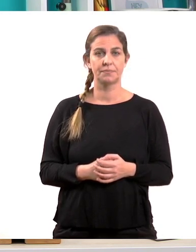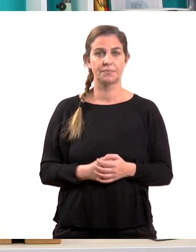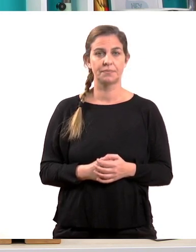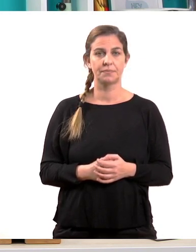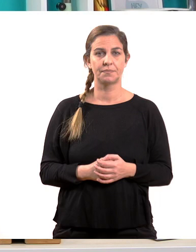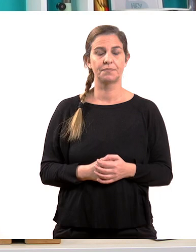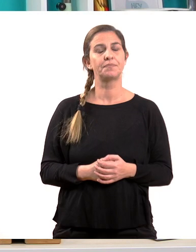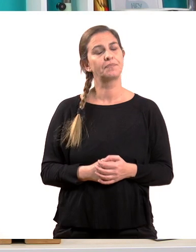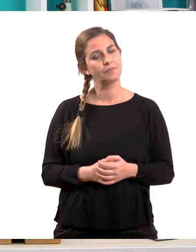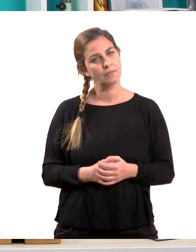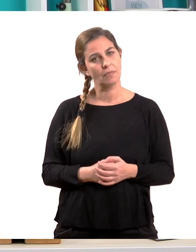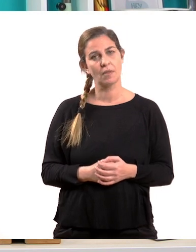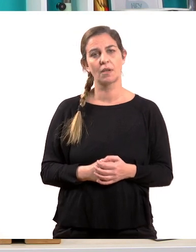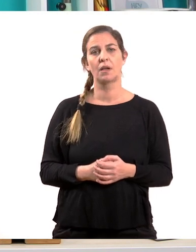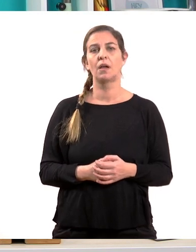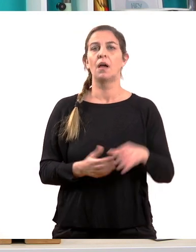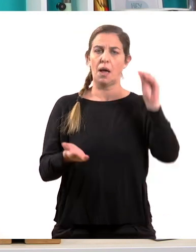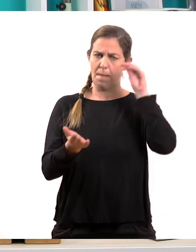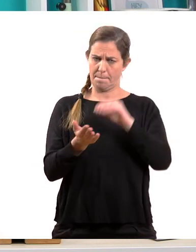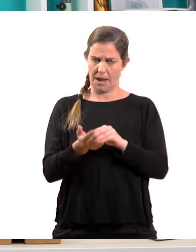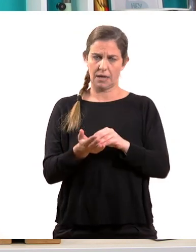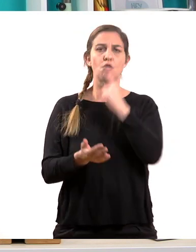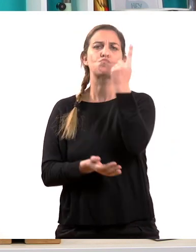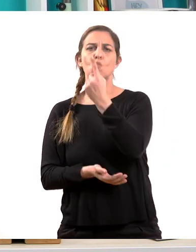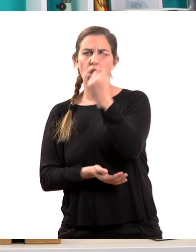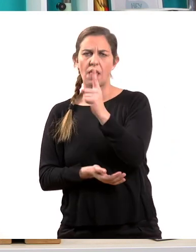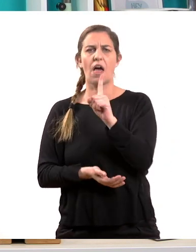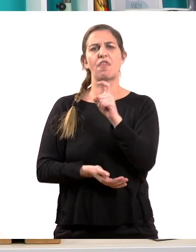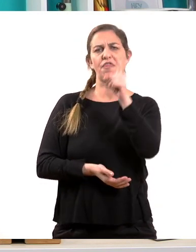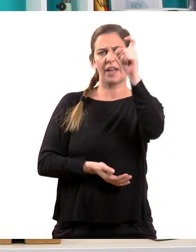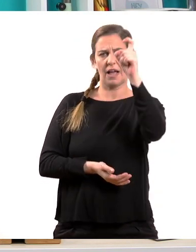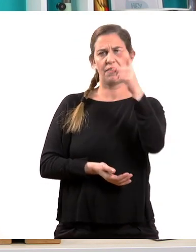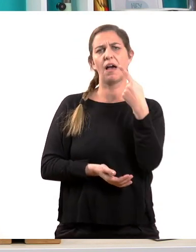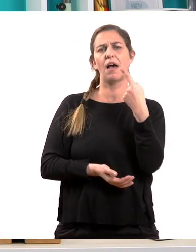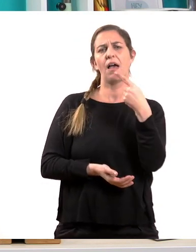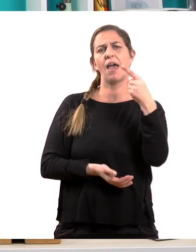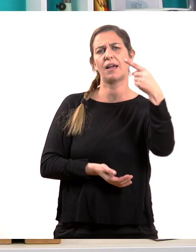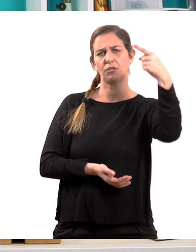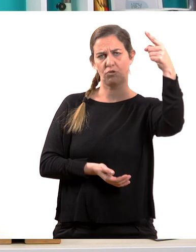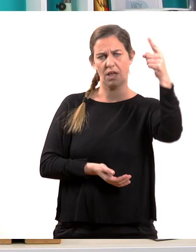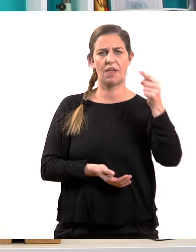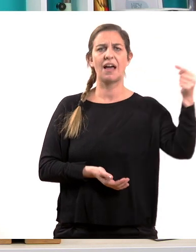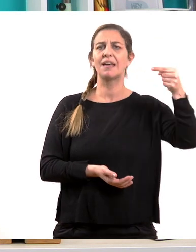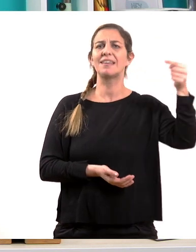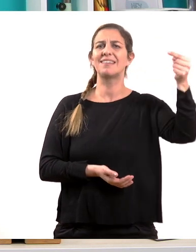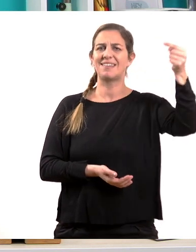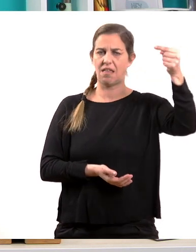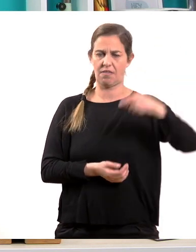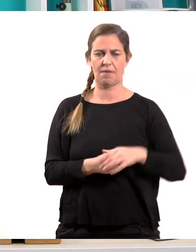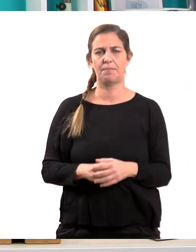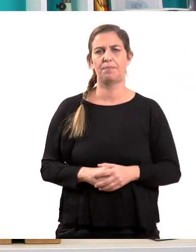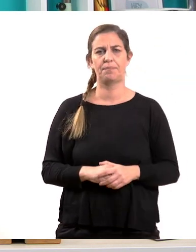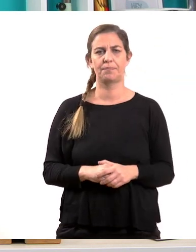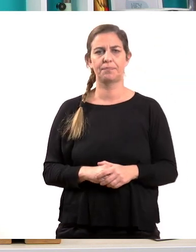Ας γράψουμε πάλι την αξία των αριθμών. Χιλιάδες, εκατοντάδες, δεκάδες και